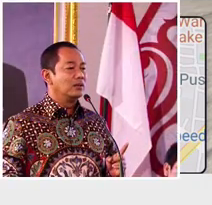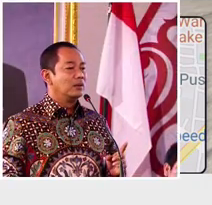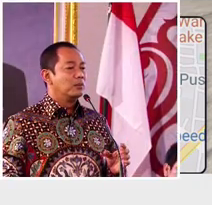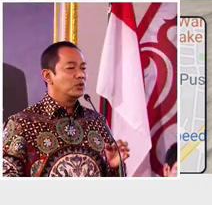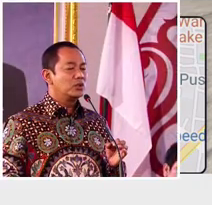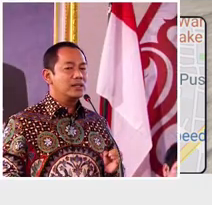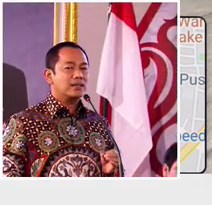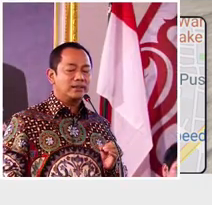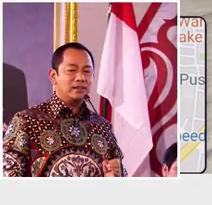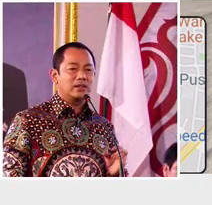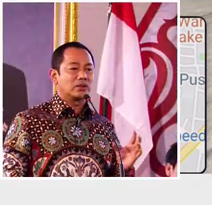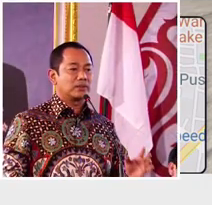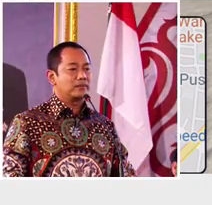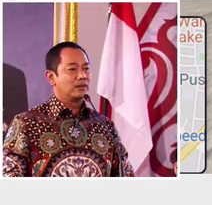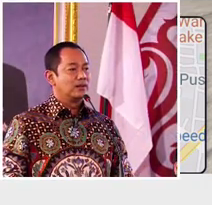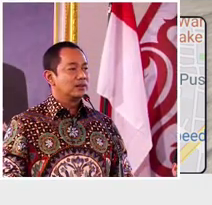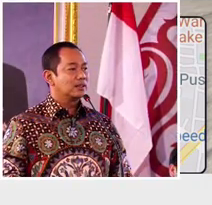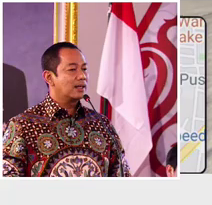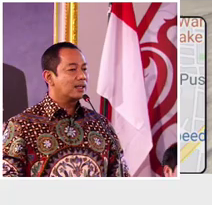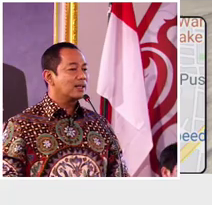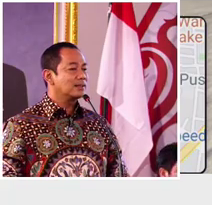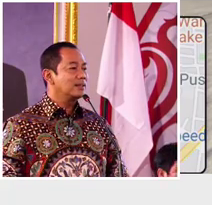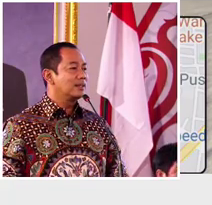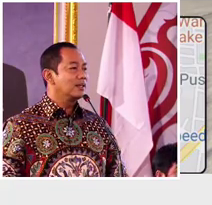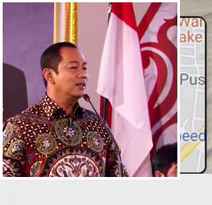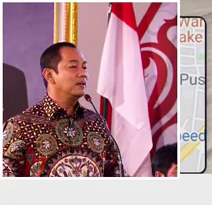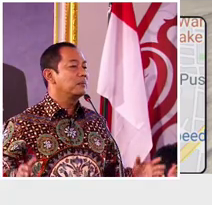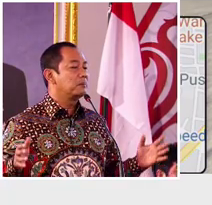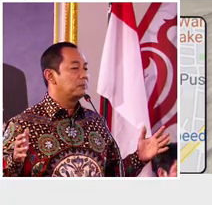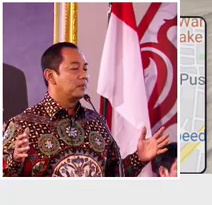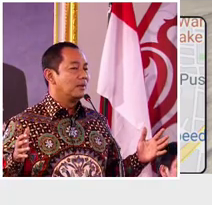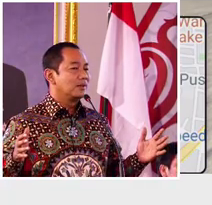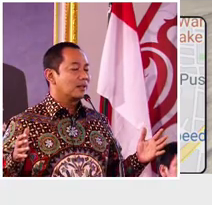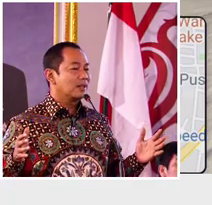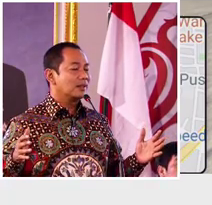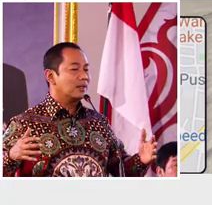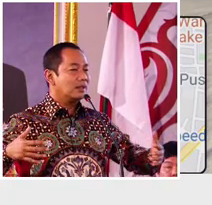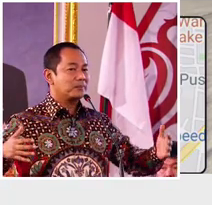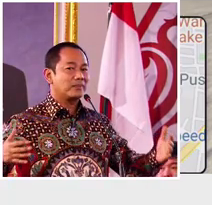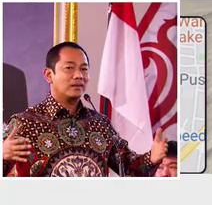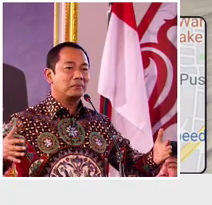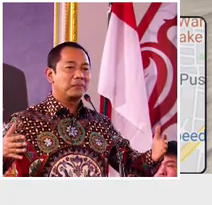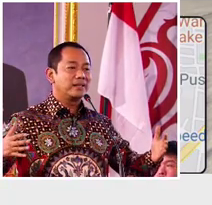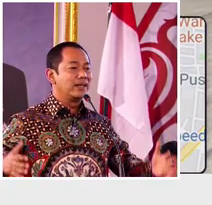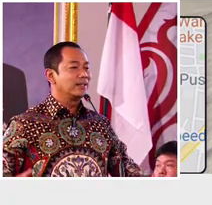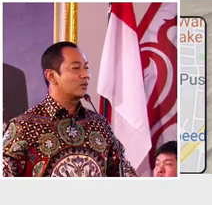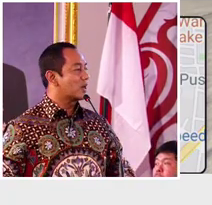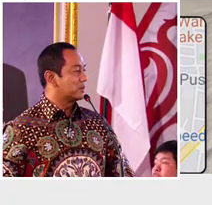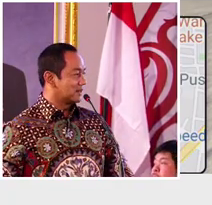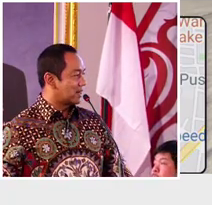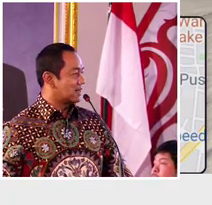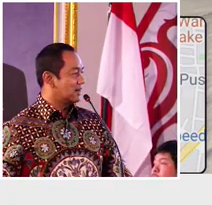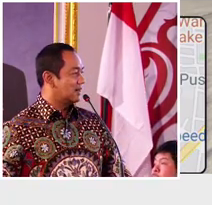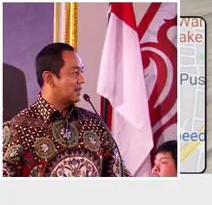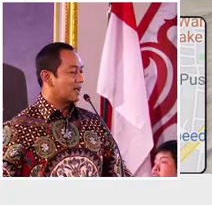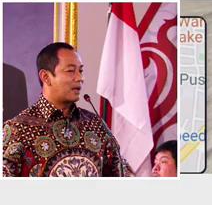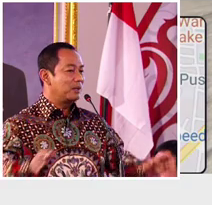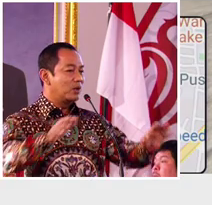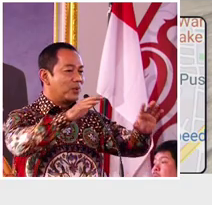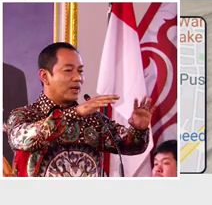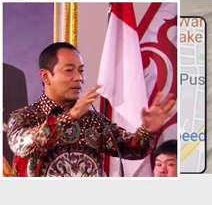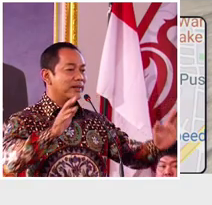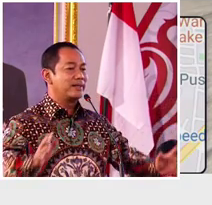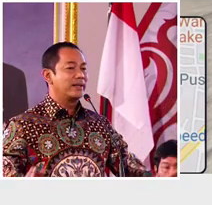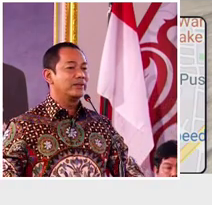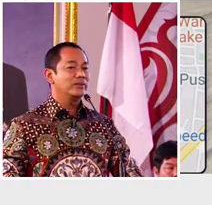5 tahun munculnya kecil terus. Setelah kita selidiki, ternyata medianya kurang besar. Ya, kami